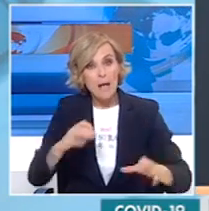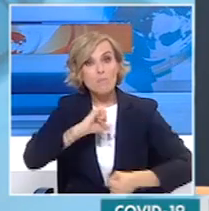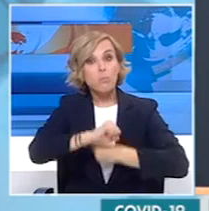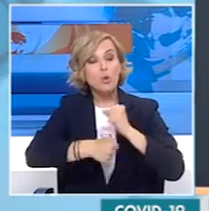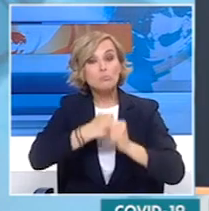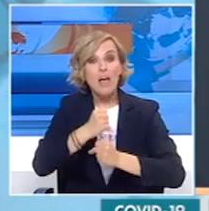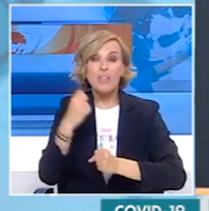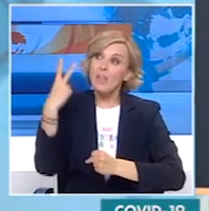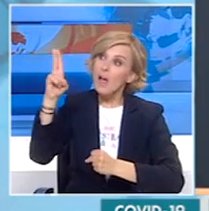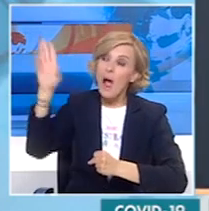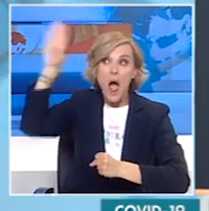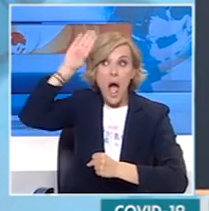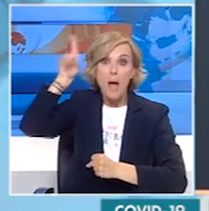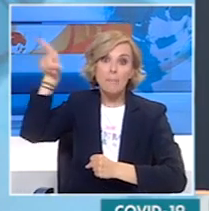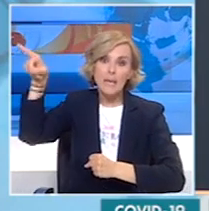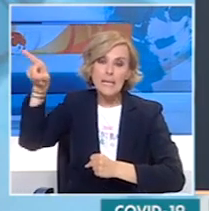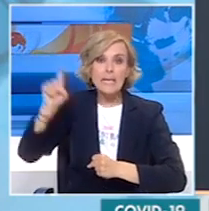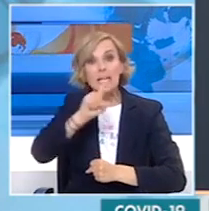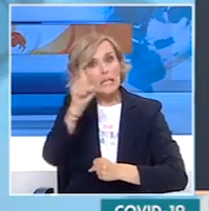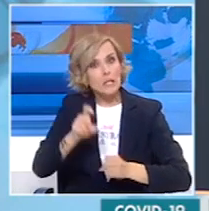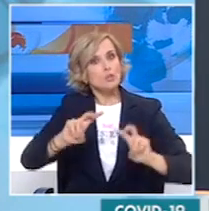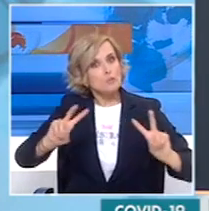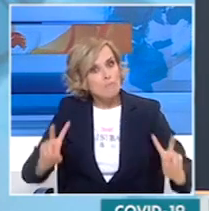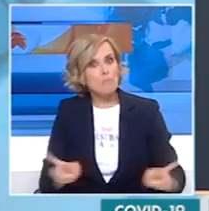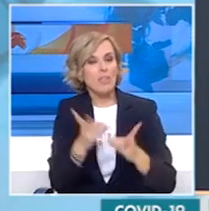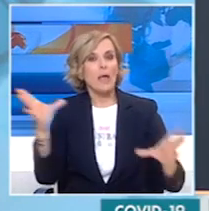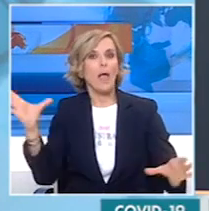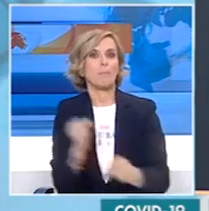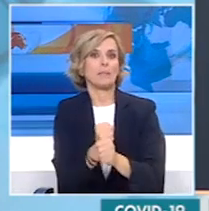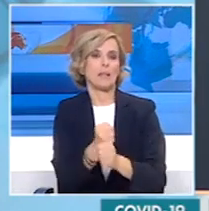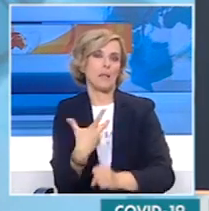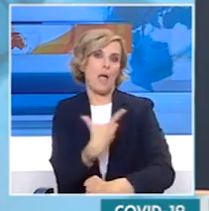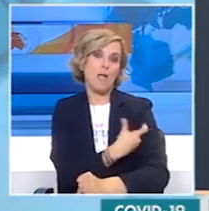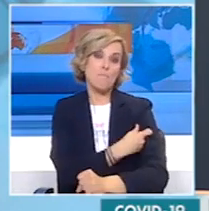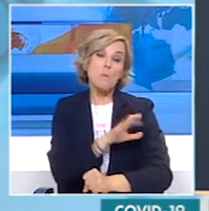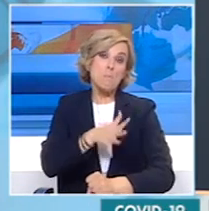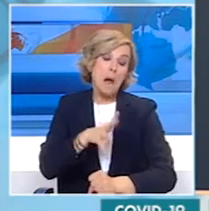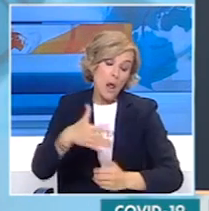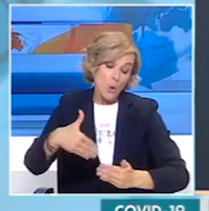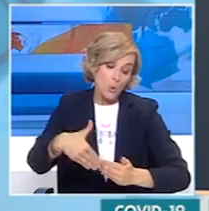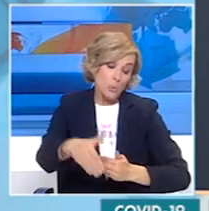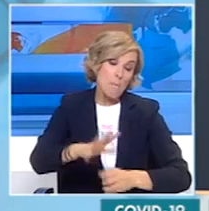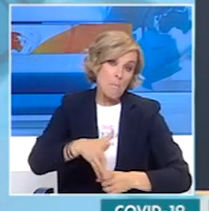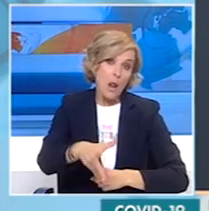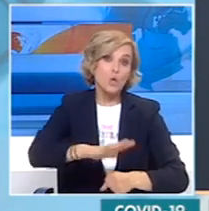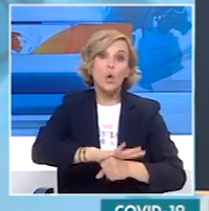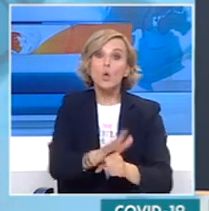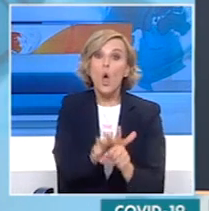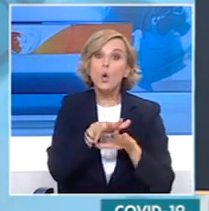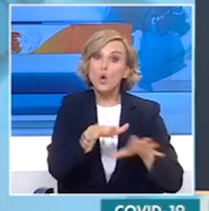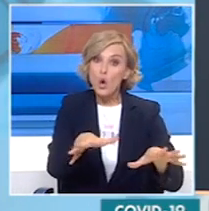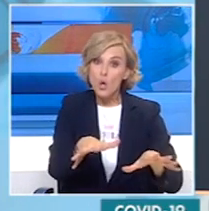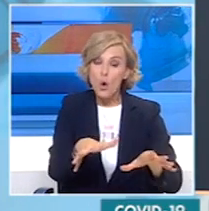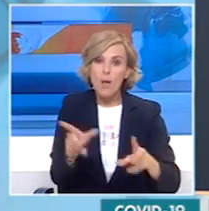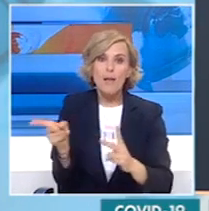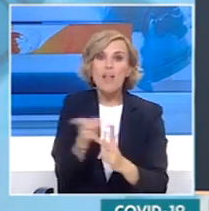των Αμερικανών ερευνητών, και η οποία λένε ότι ανοίγει το δρόμο για ένα επιτυχές εμβόλιο και για τον νέο κορονοϊό. Ο νέος κορονοϊός, ποια είναι η